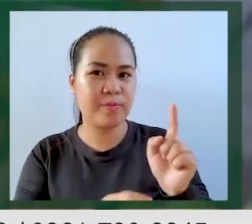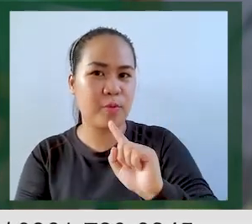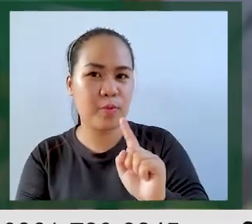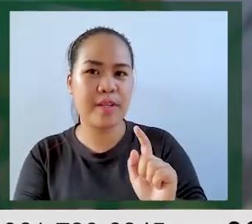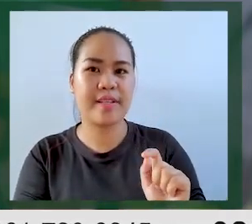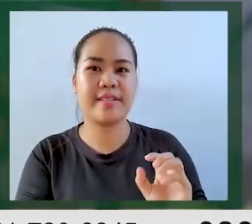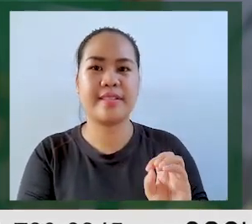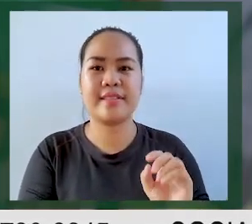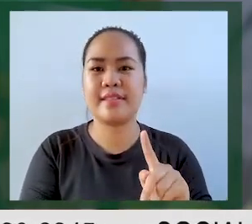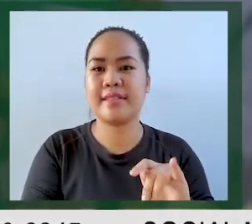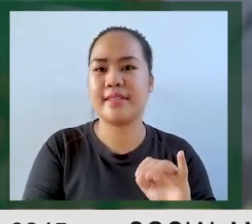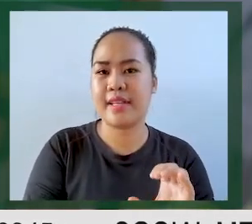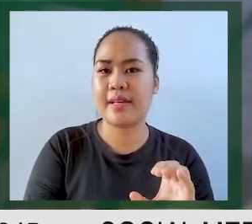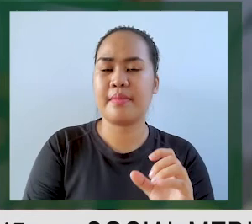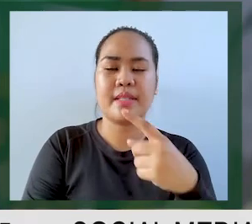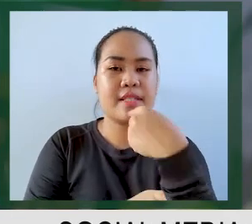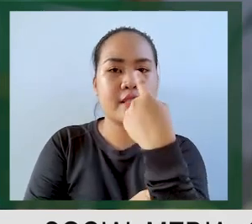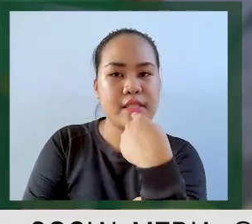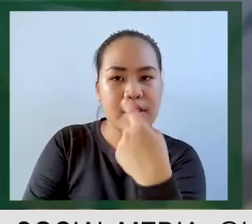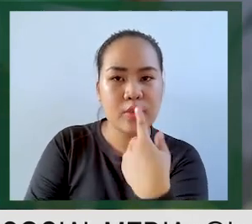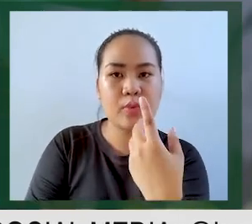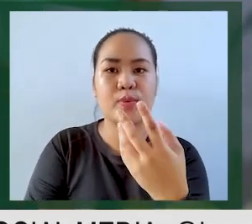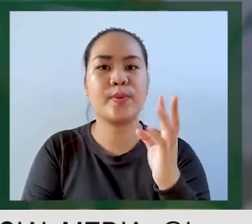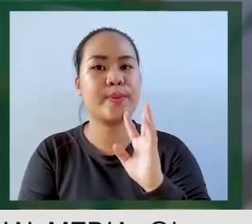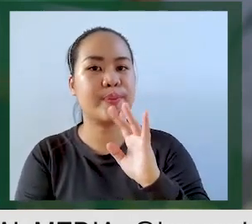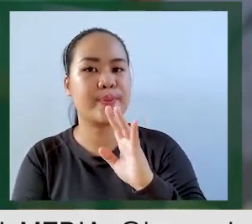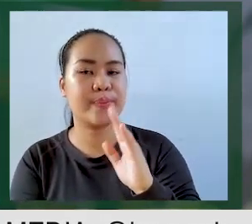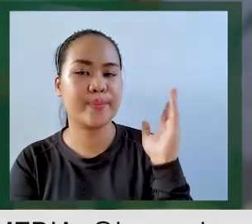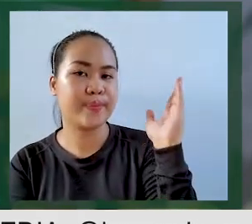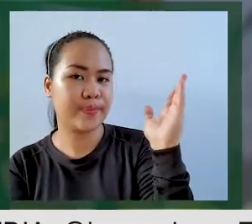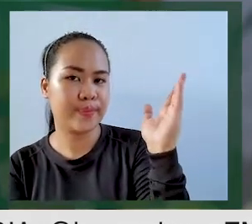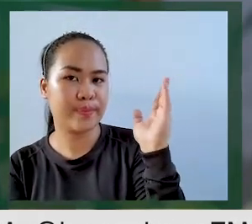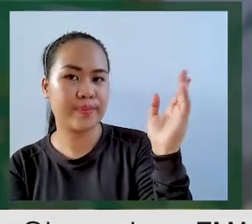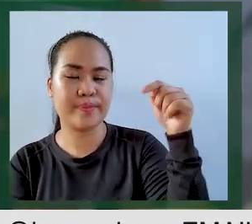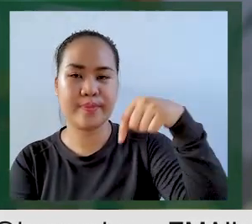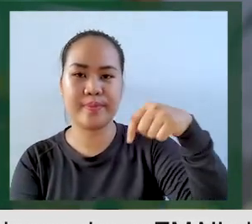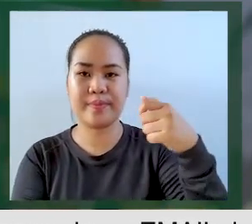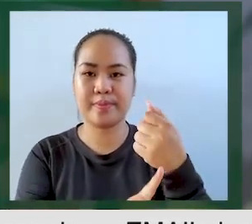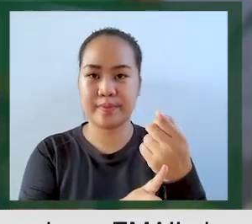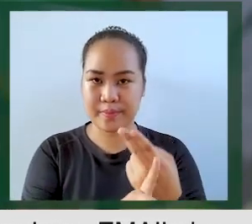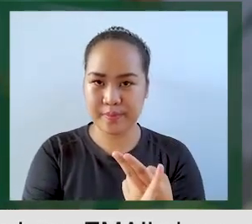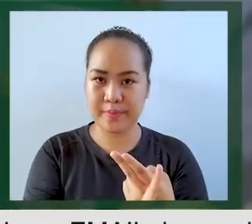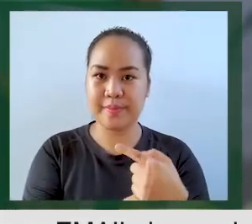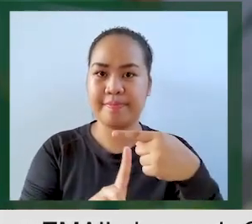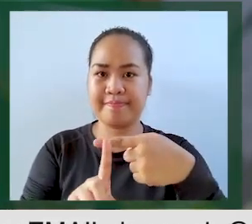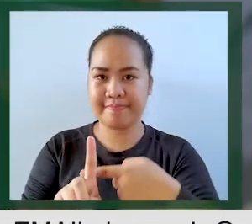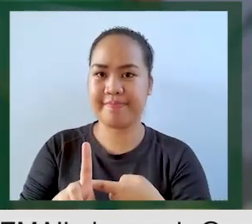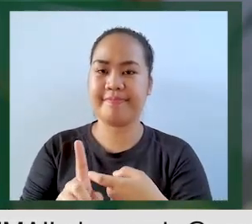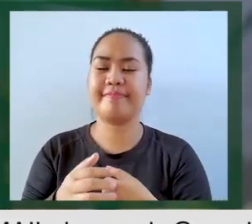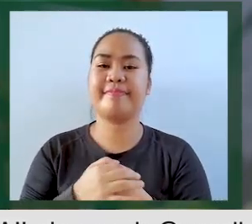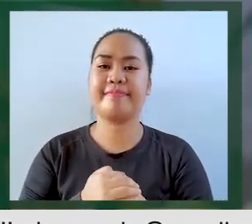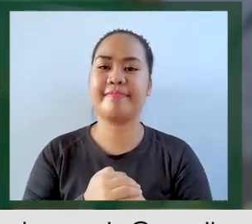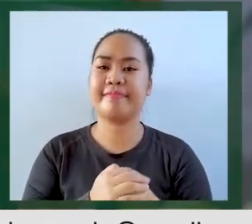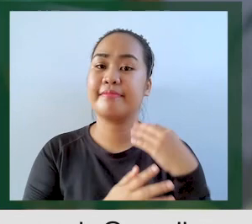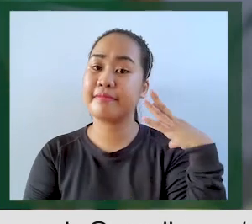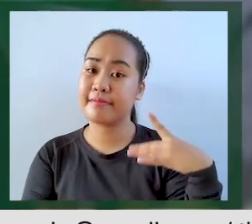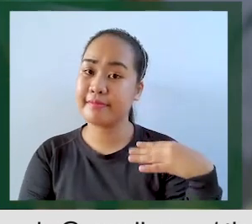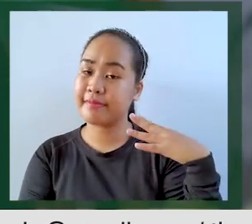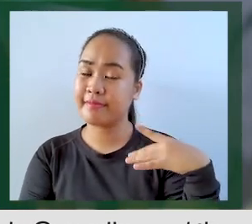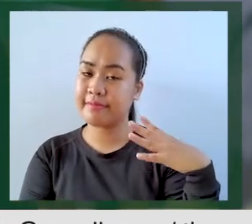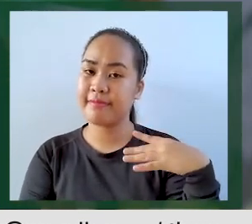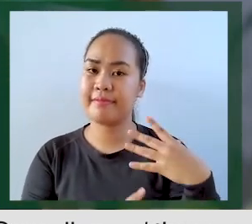paksa at yung resource speaker natin para po sa ating webinar for the month of August, no? At antayin niyo rin